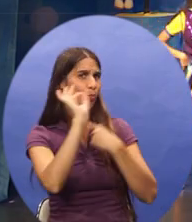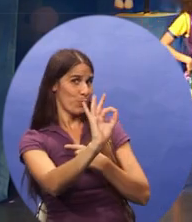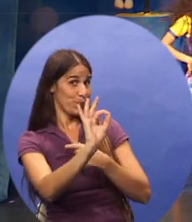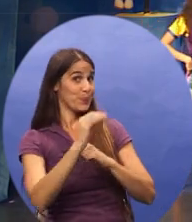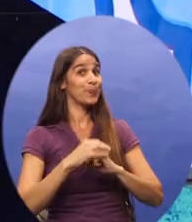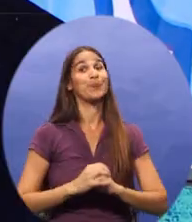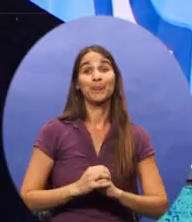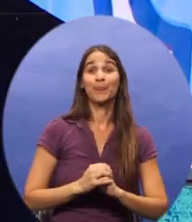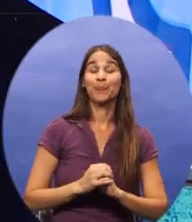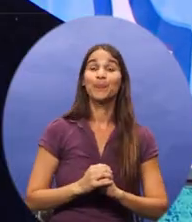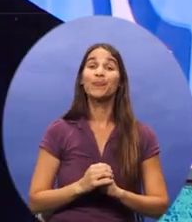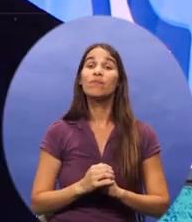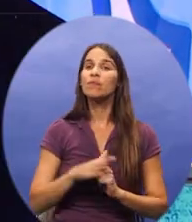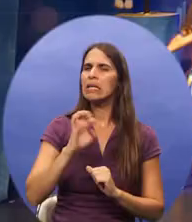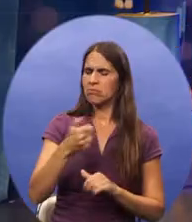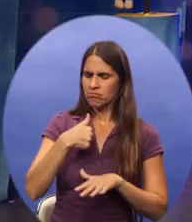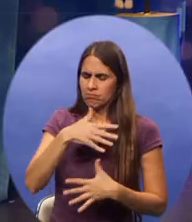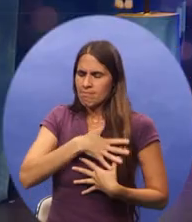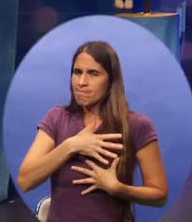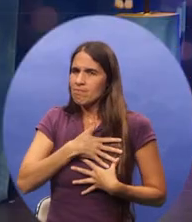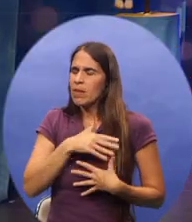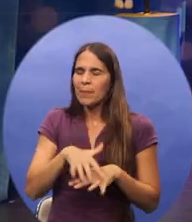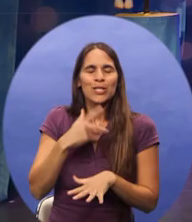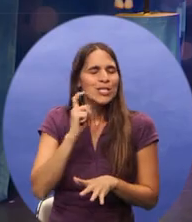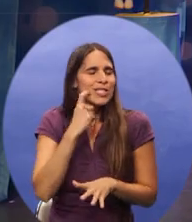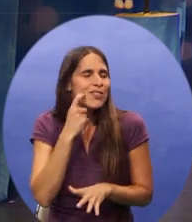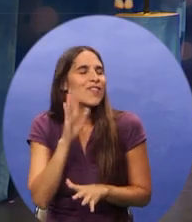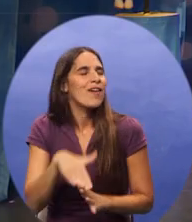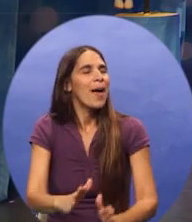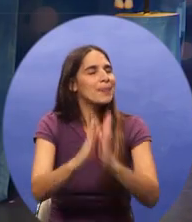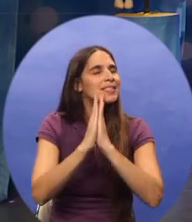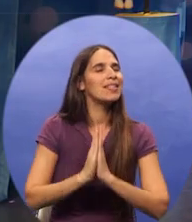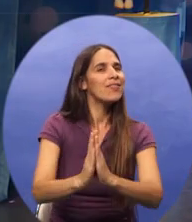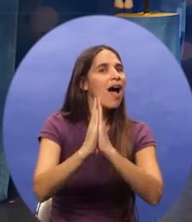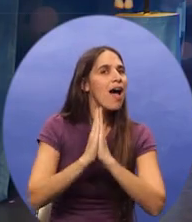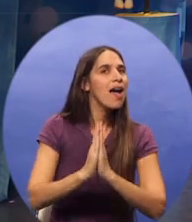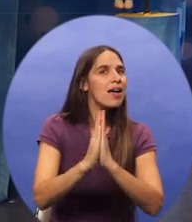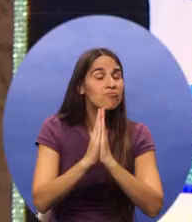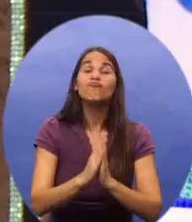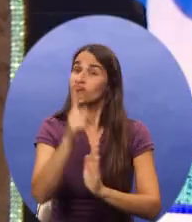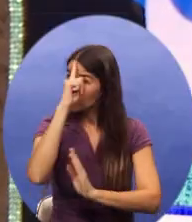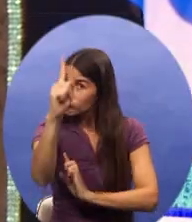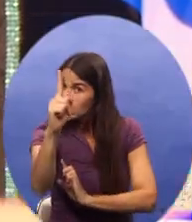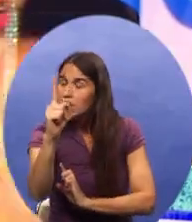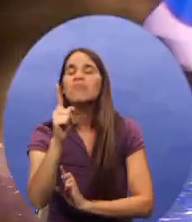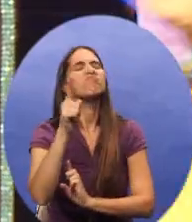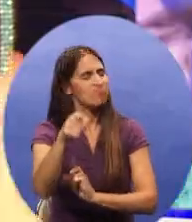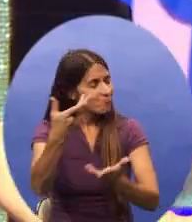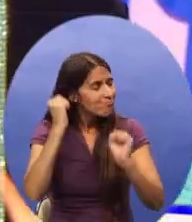ויחייכו לך אם בלבך יש צחוק וגם תקווה תקווה תדע